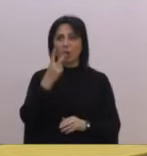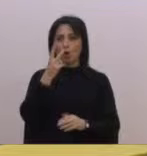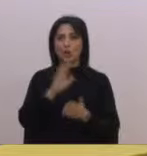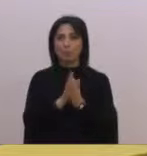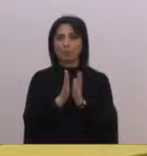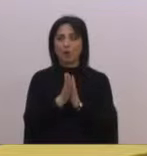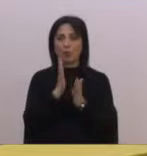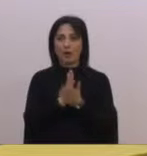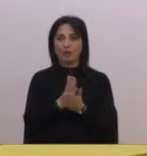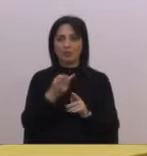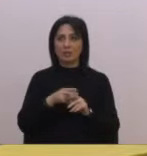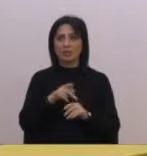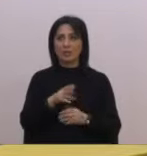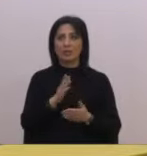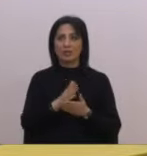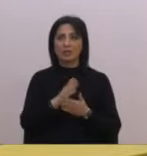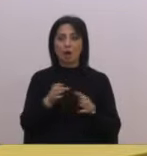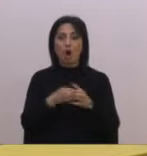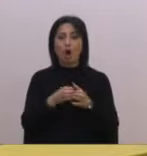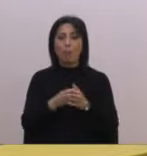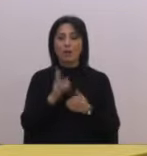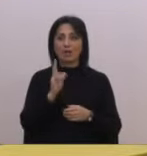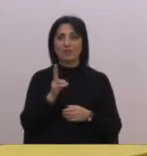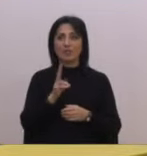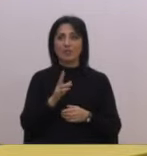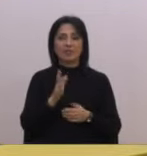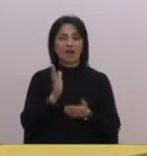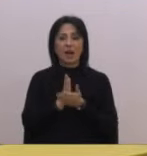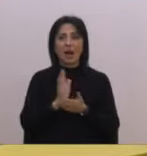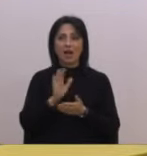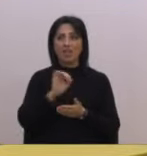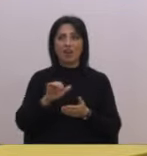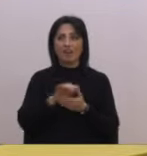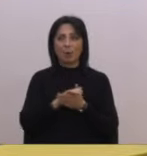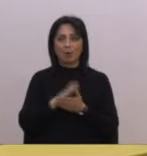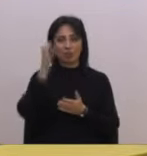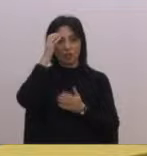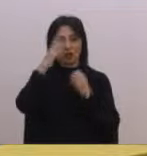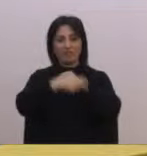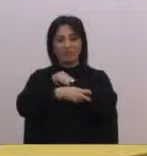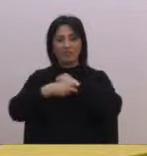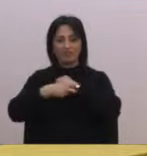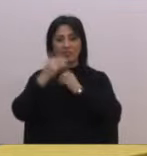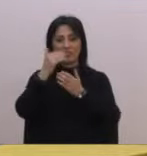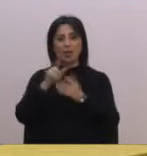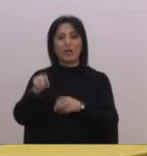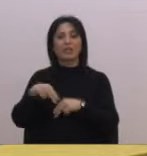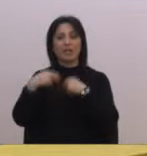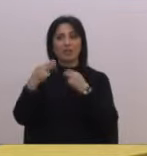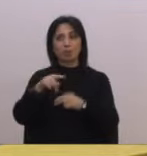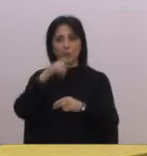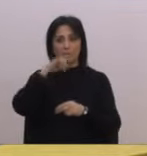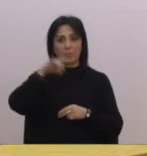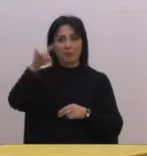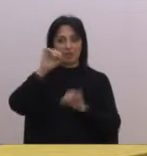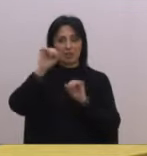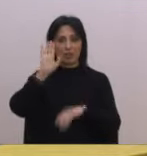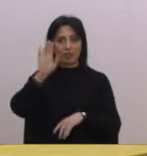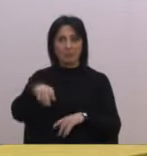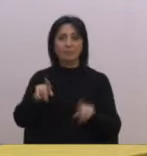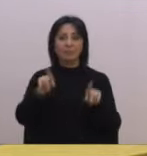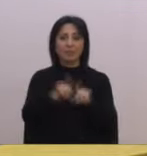ეს არის კომპანიები, რომლებიც არ იმყოფებიან ევროკავშირის სავშავ სიაში, მათ ეძლევათ რუსეთში ფრენის საშუალება